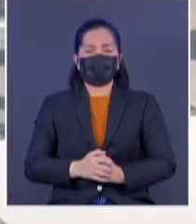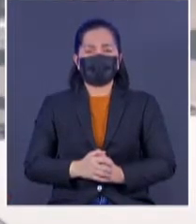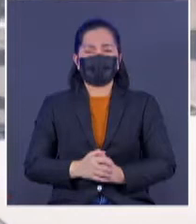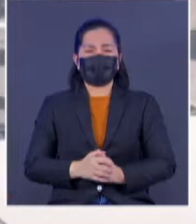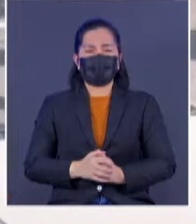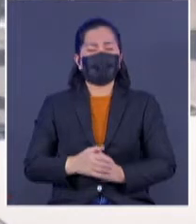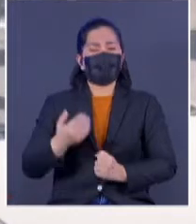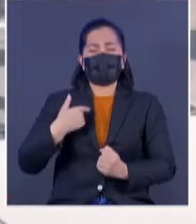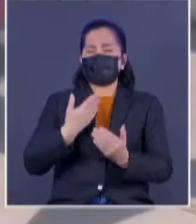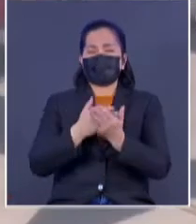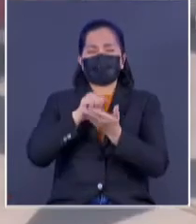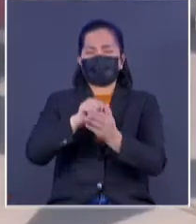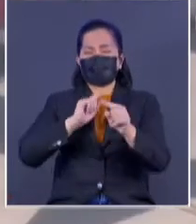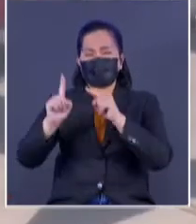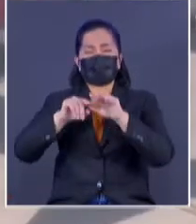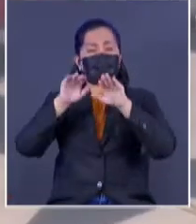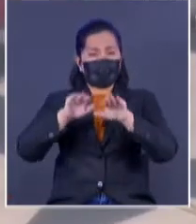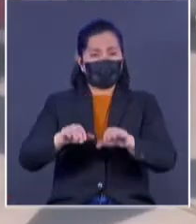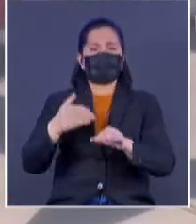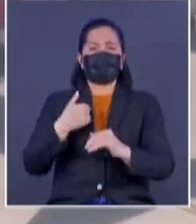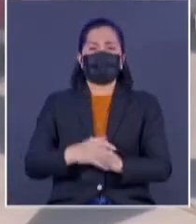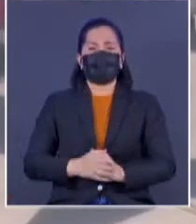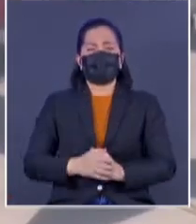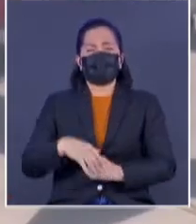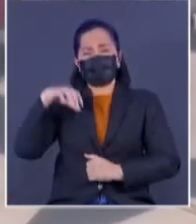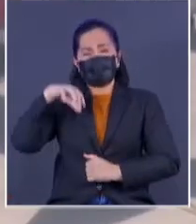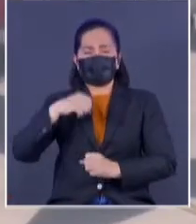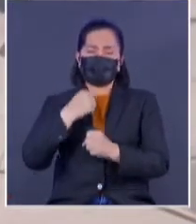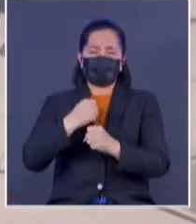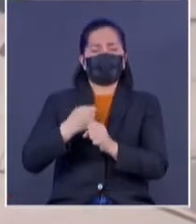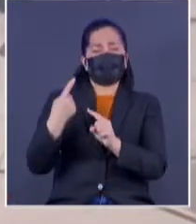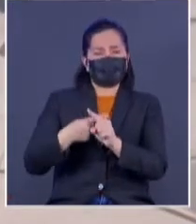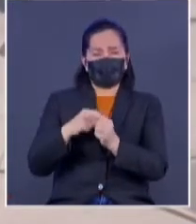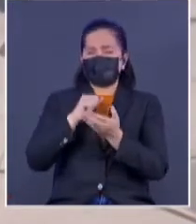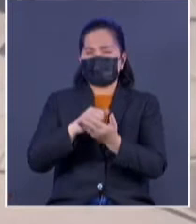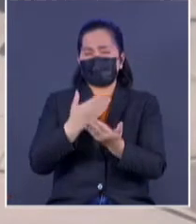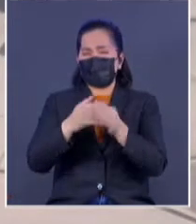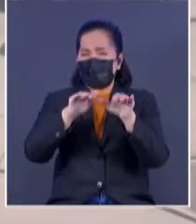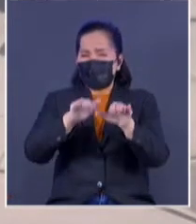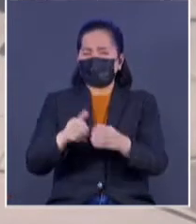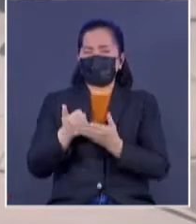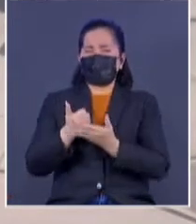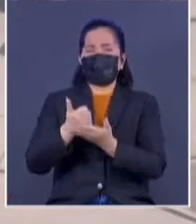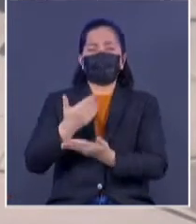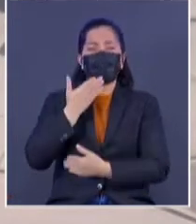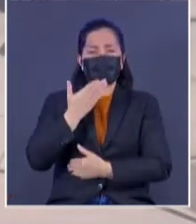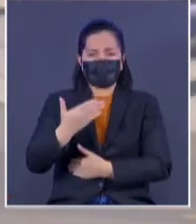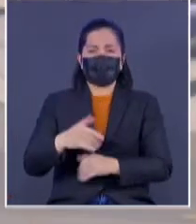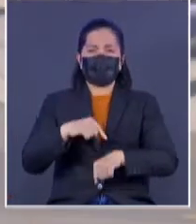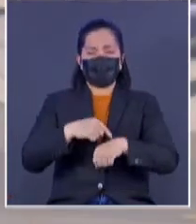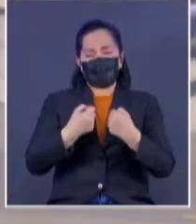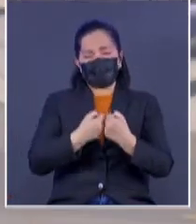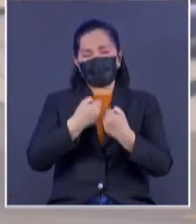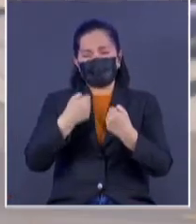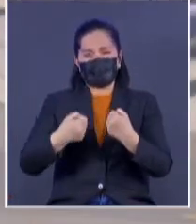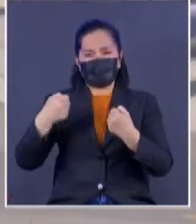านหรือว่า parking chargeและค่าเช่าสำนักงานรวมถึงค่าบริการต่างๆเนี่ยก็ช่วยเหลือมาแล้วก็ขยายระยะเวลามาต